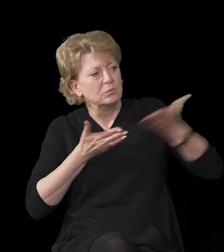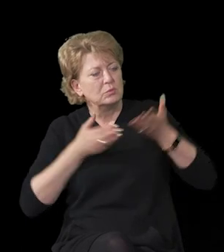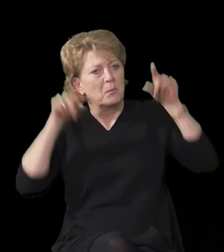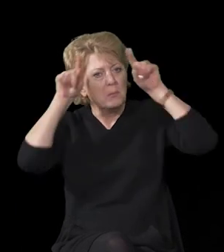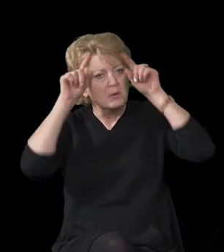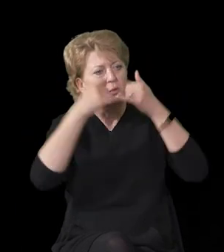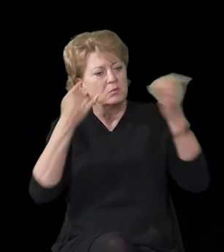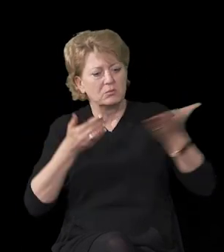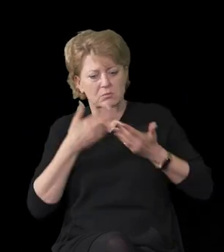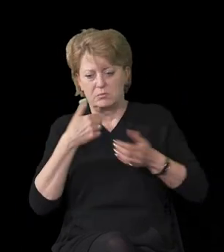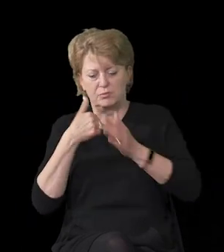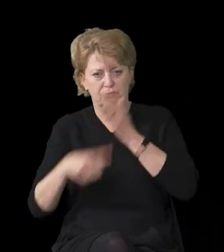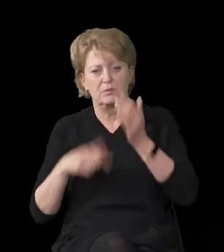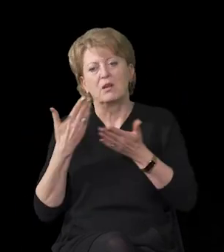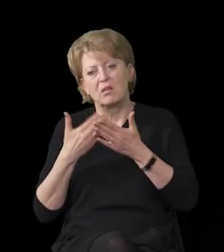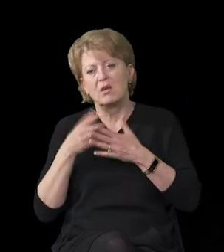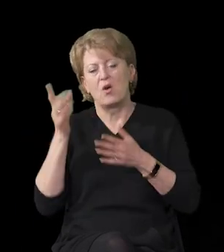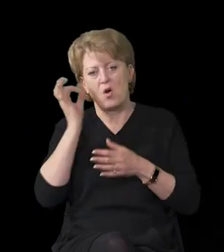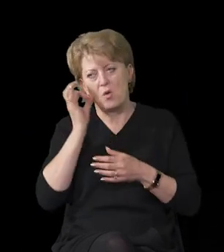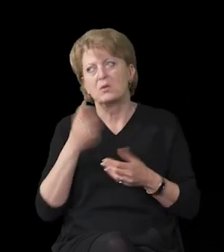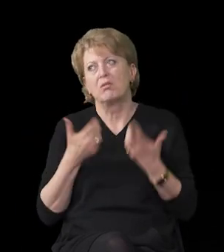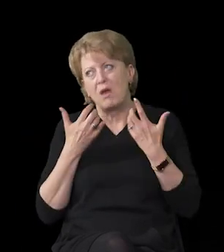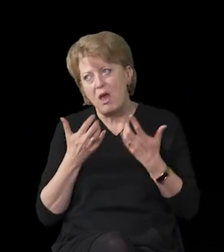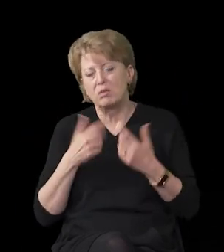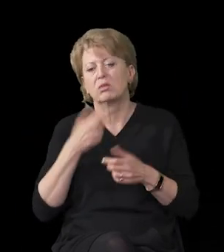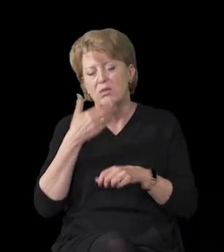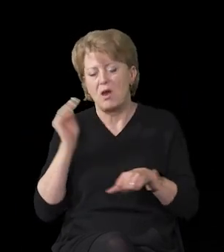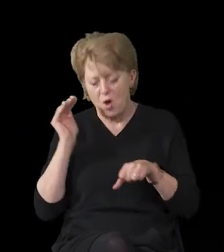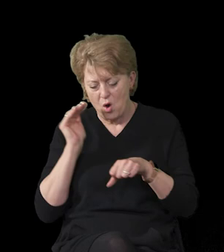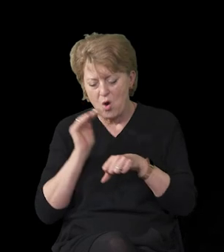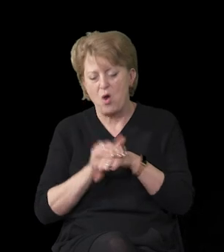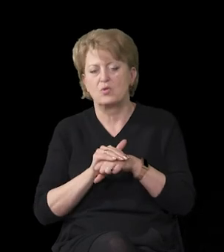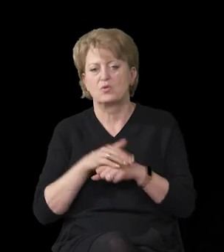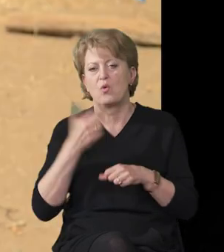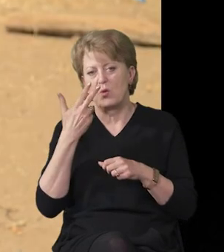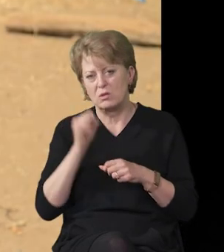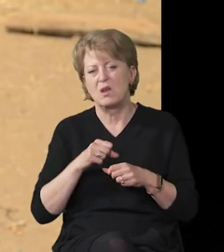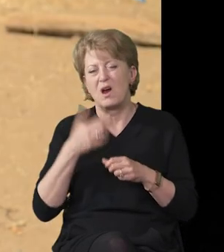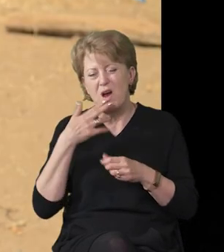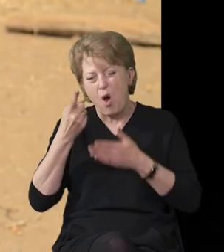również kobiety chętnie lub mniej chętnie, ale te obrzezania dokonują.